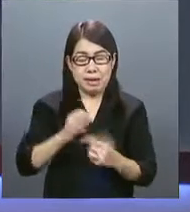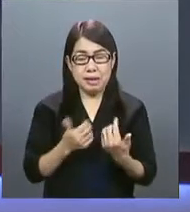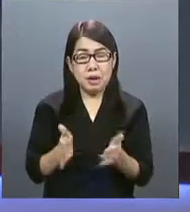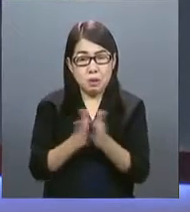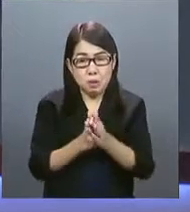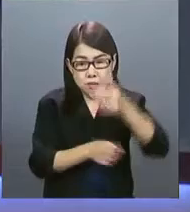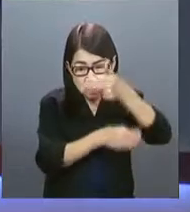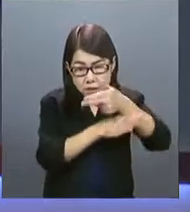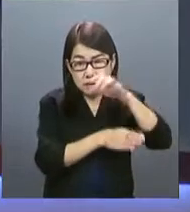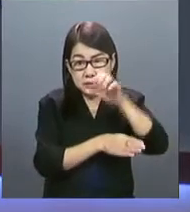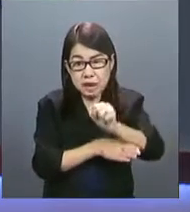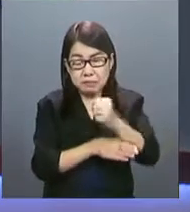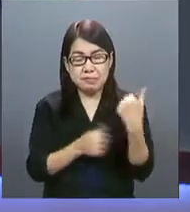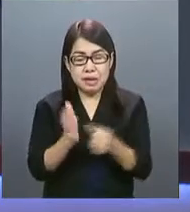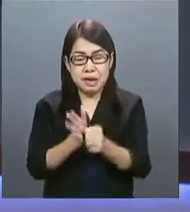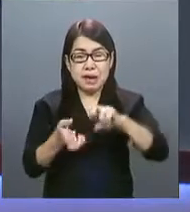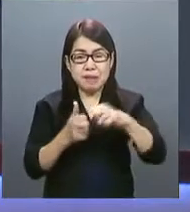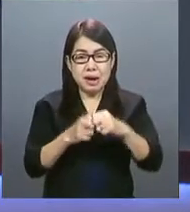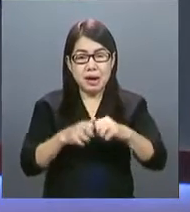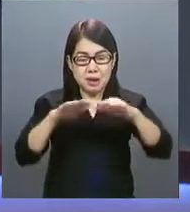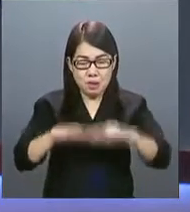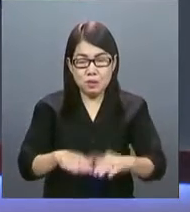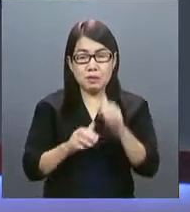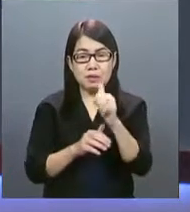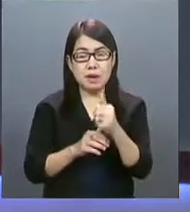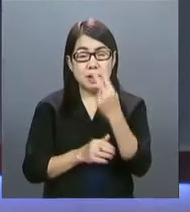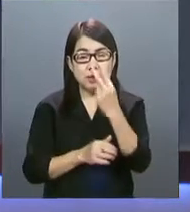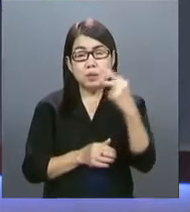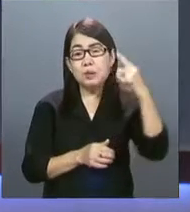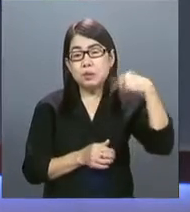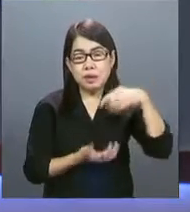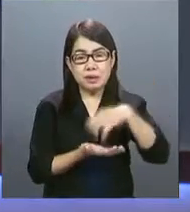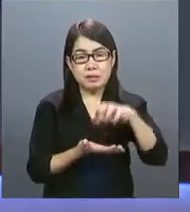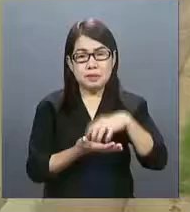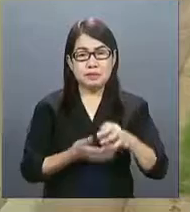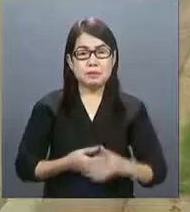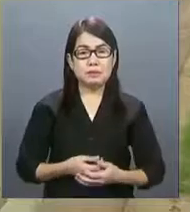ามารถลดการเกิดอุบัติเหตุลงได้มากติดตามจากคุณนิตยาเกียรติเสริมสินครับ